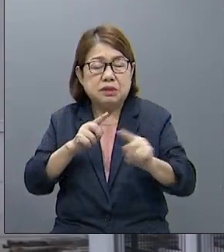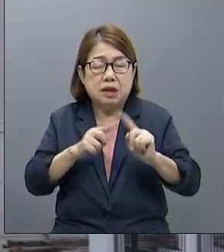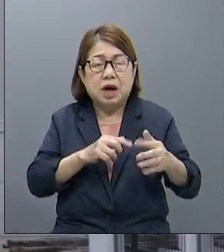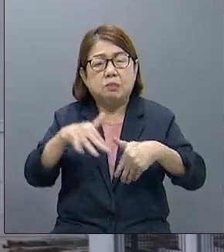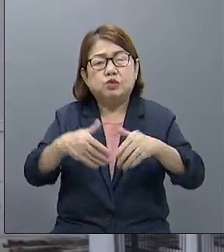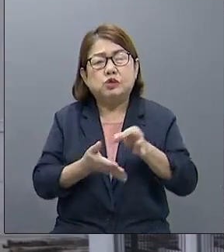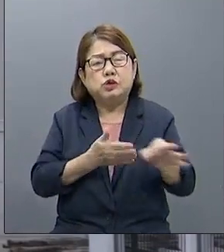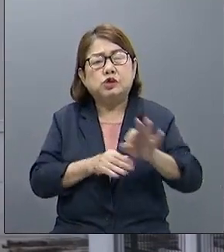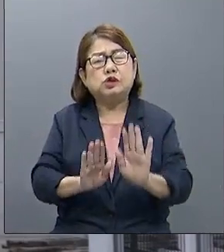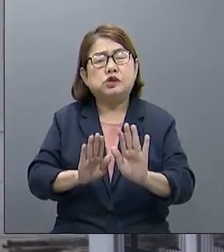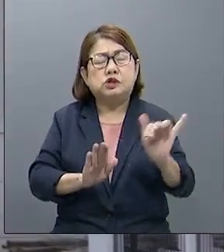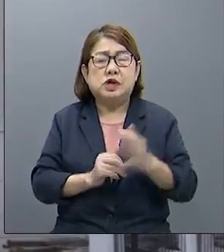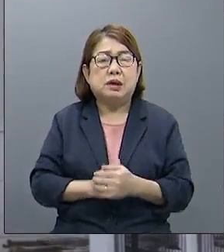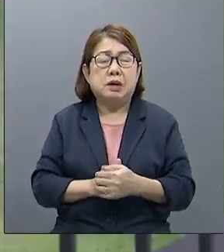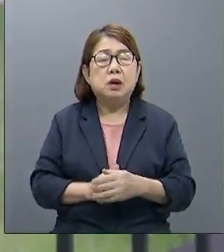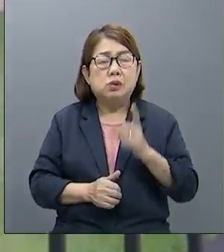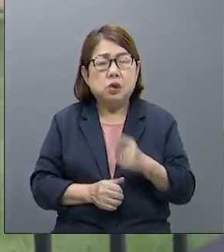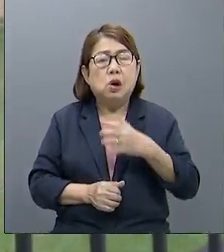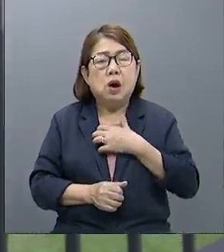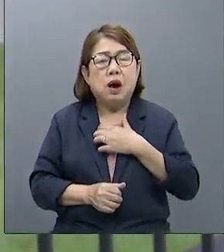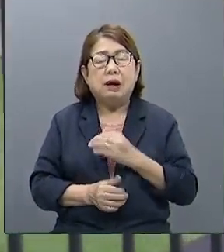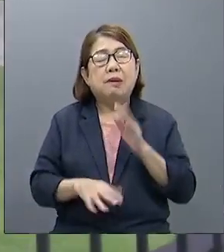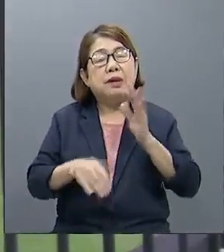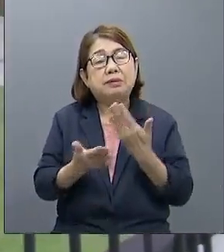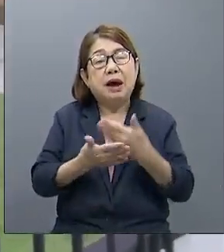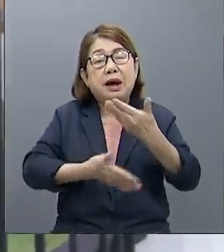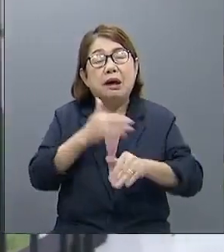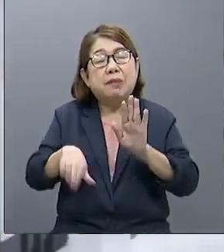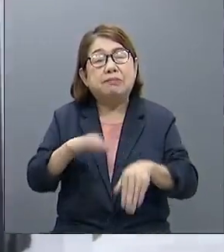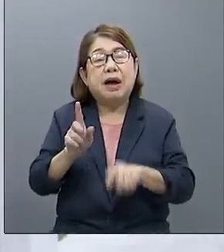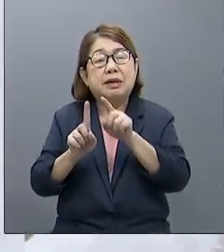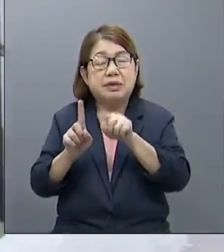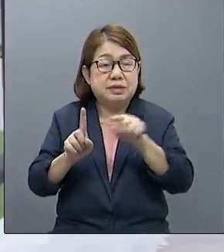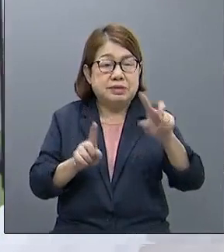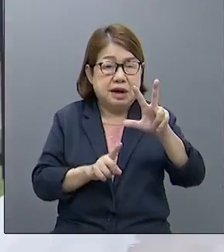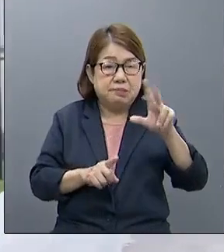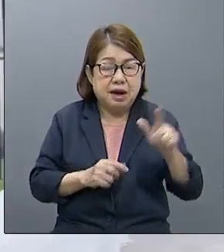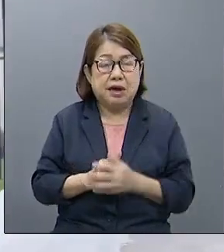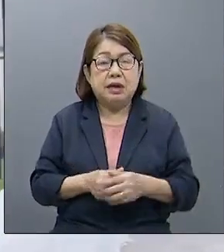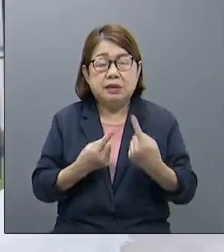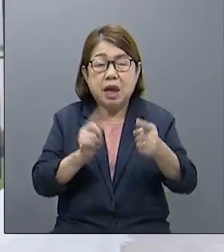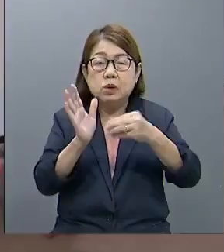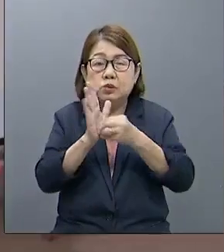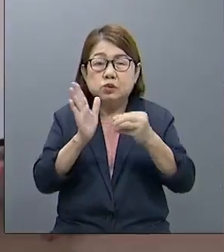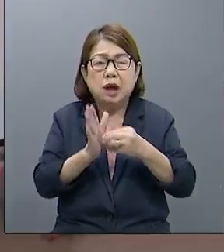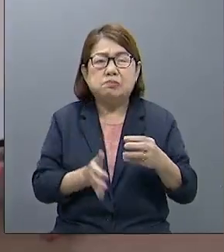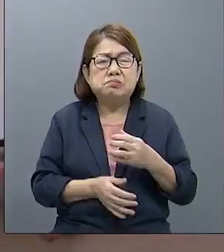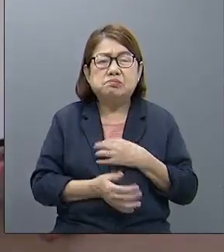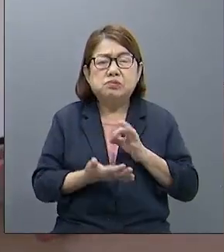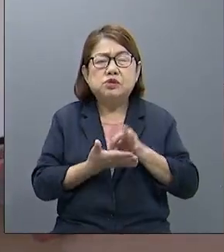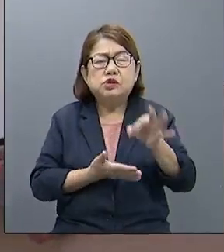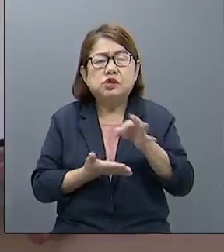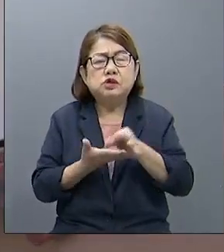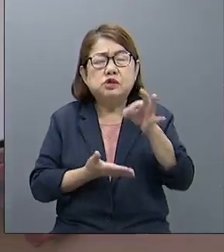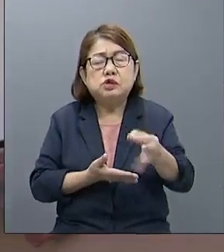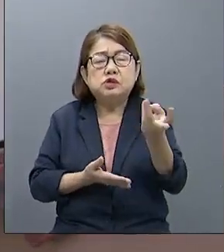ล้านบาทมีจำนวนมากสุดนะคะเมื่อเจาะตลาดกรุงเทพค่ะเราพบว่าความต้องการซื้อที่อยู่อาศัยปรับตัวลดลงเนื่องจากผู้บริโภคก็